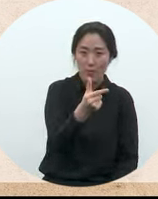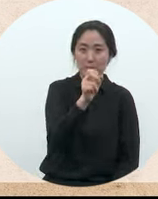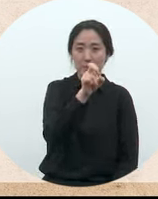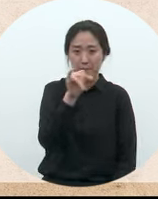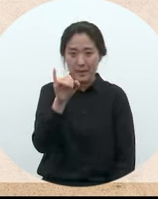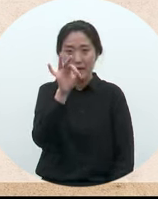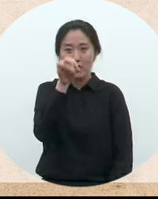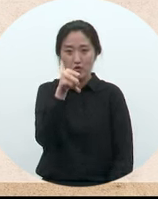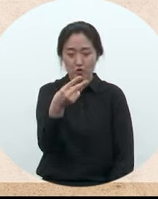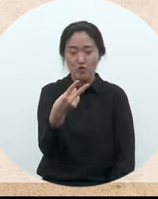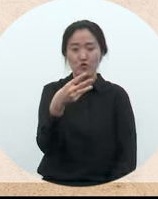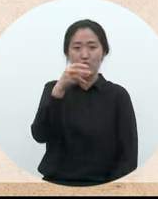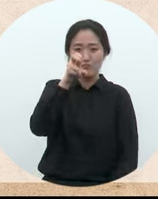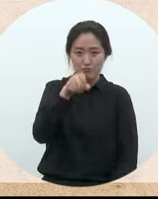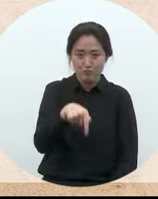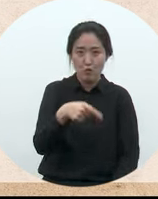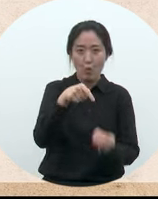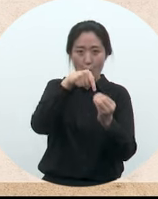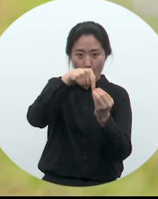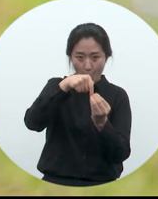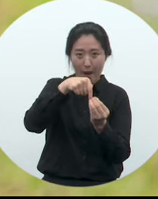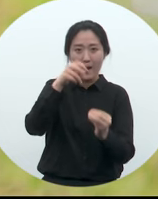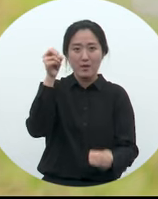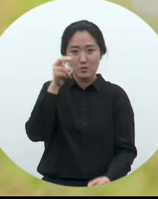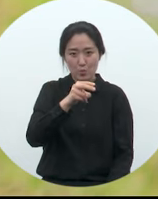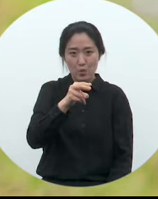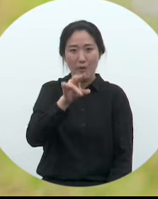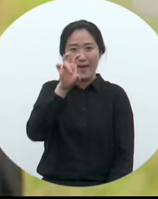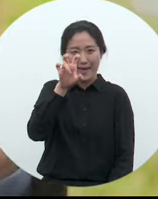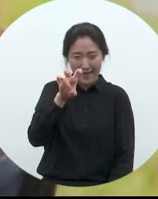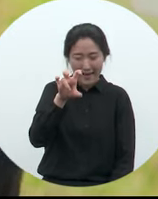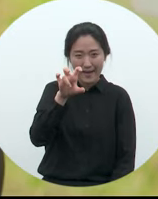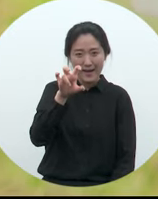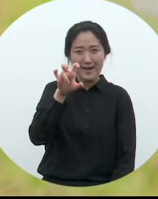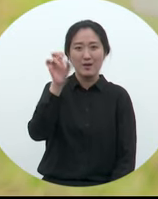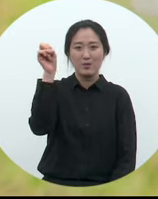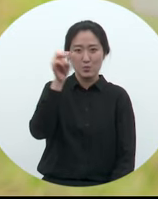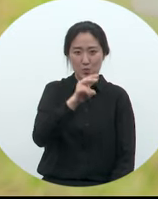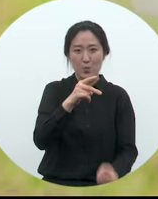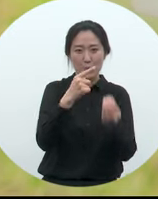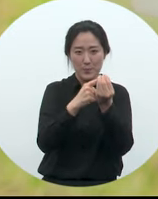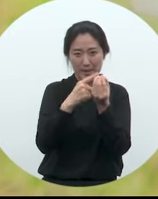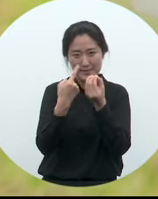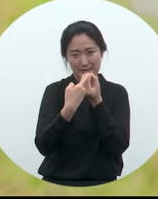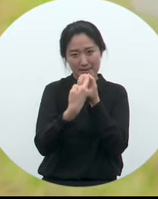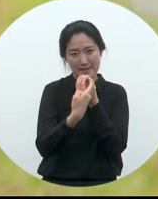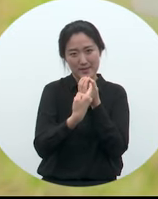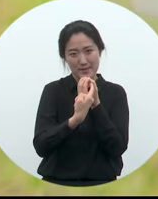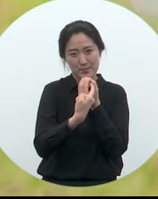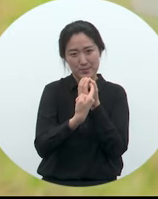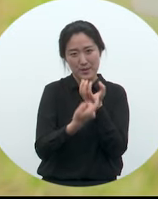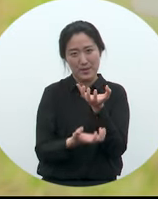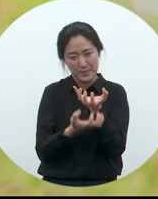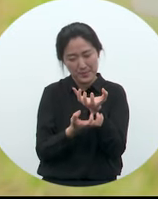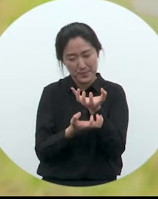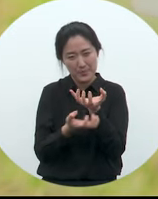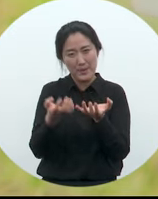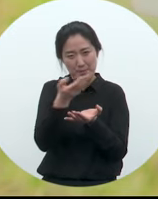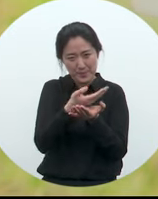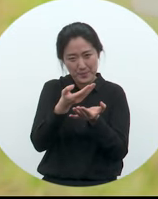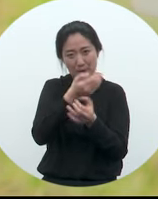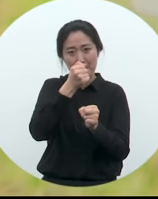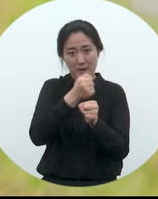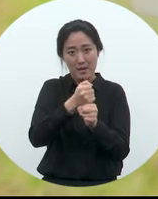현미나 율무, 수수, 통밀, 호박, 그 다음에 생강, 마늘 이런 것들을 막 넣어가지고 고우죠. 그렇게 되면 그것이